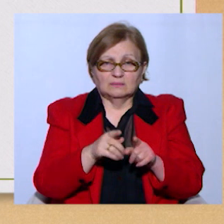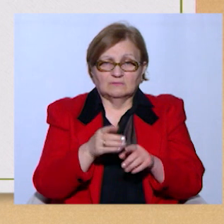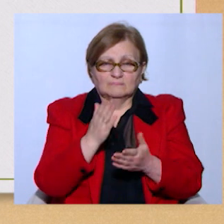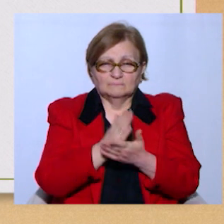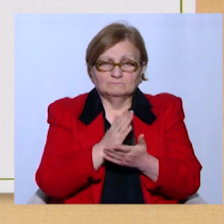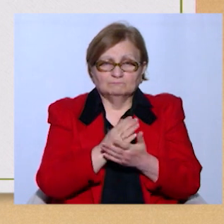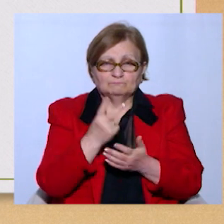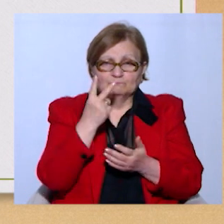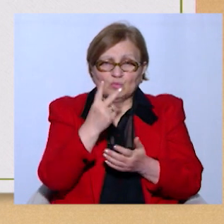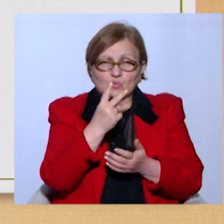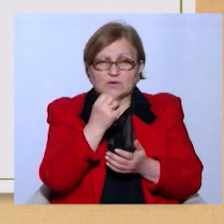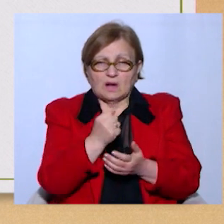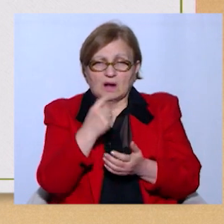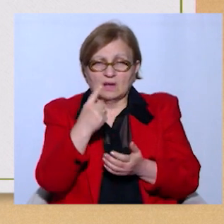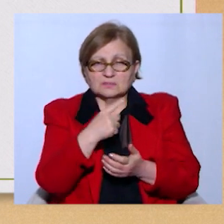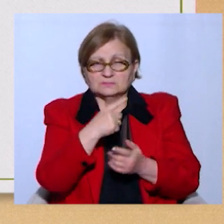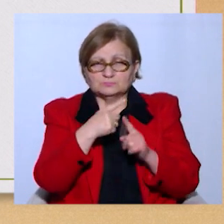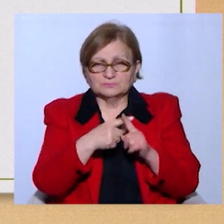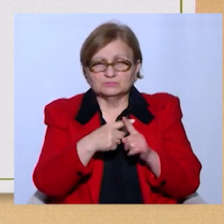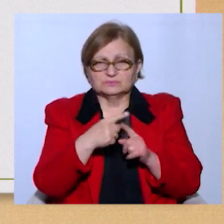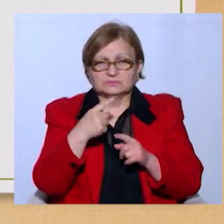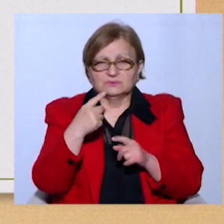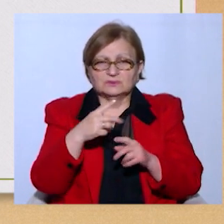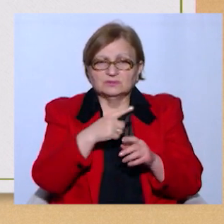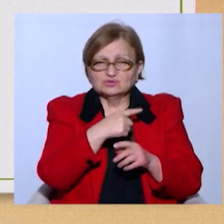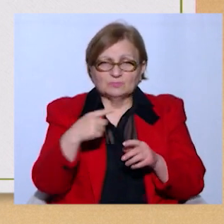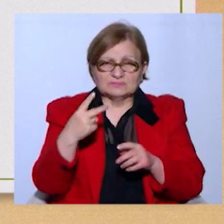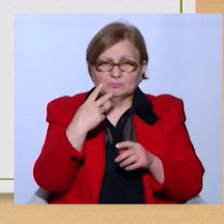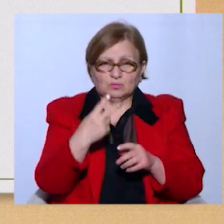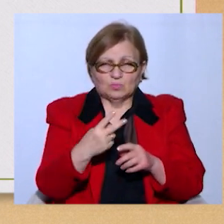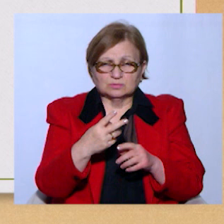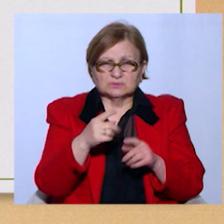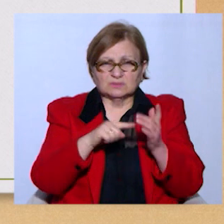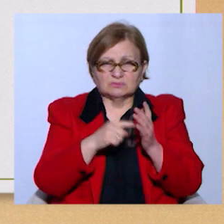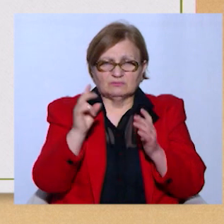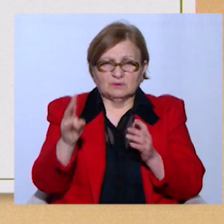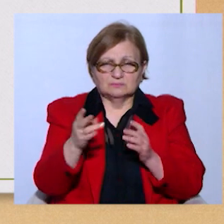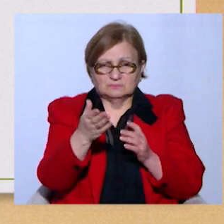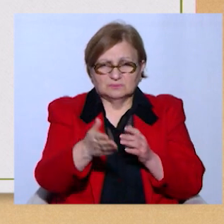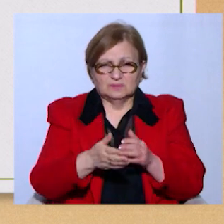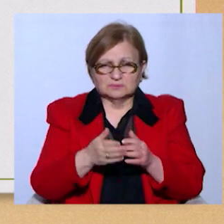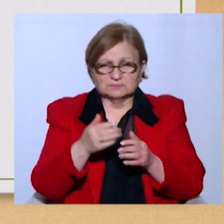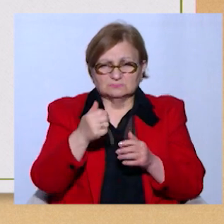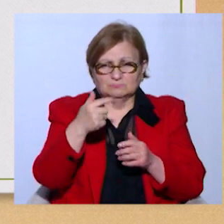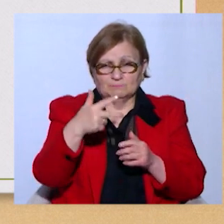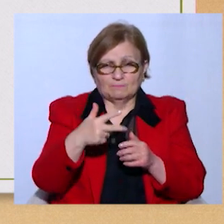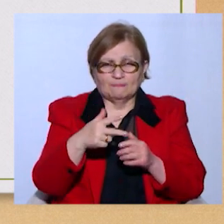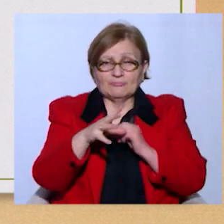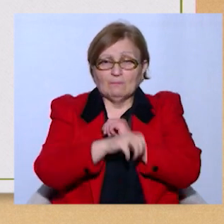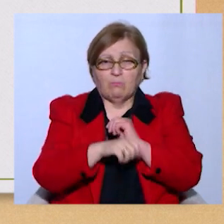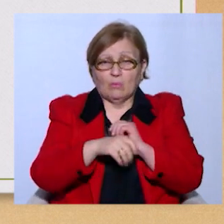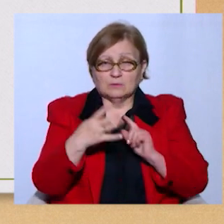არის 2a-1 პლუს d ჯერ n მინუს 1 შეფარდებული 2-თან გამრავლებული n-ზე. ეს ბოლო